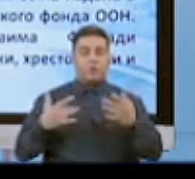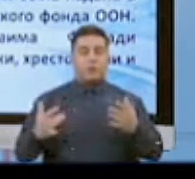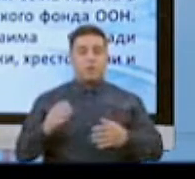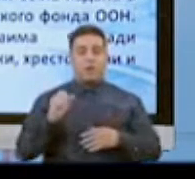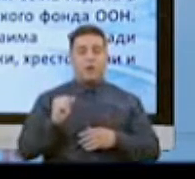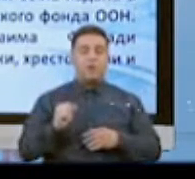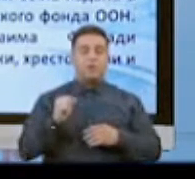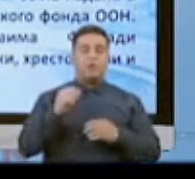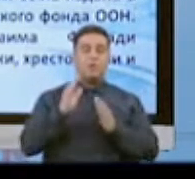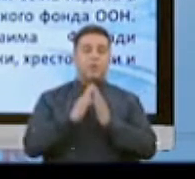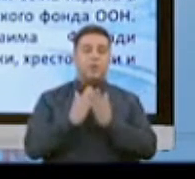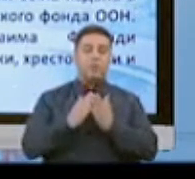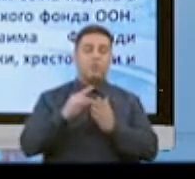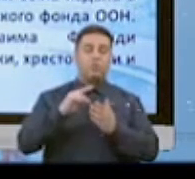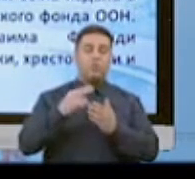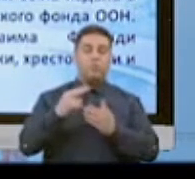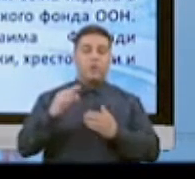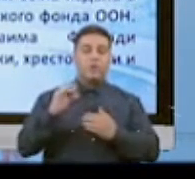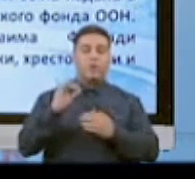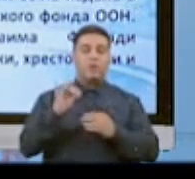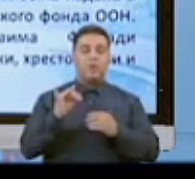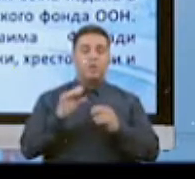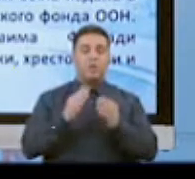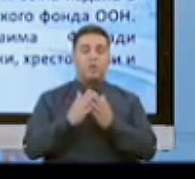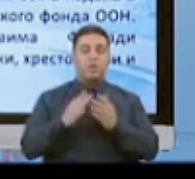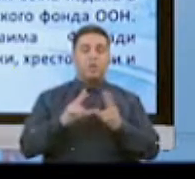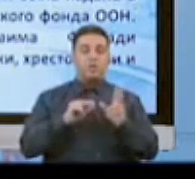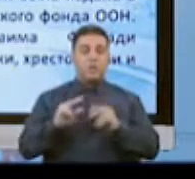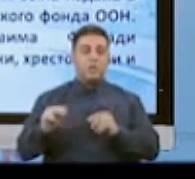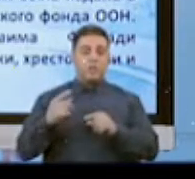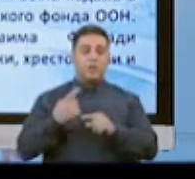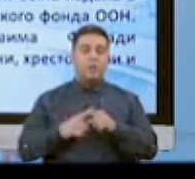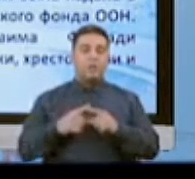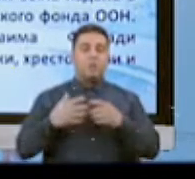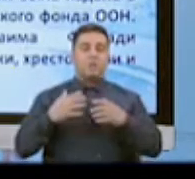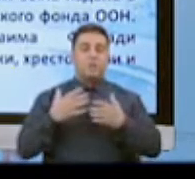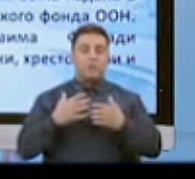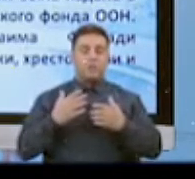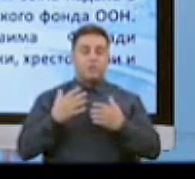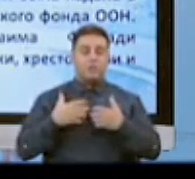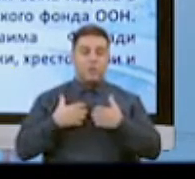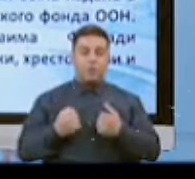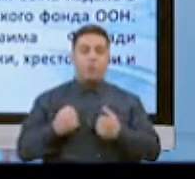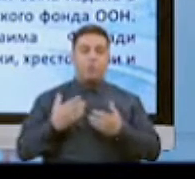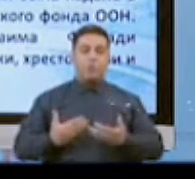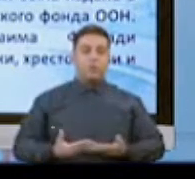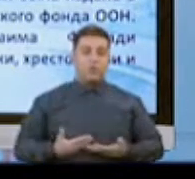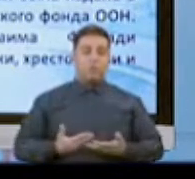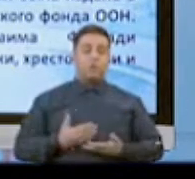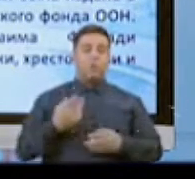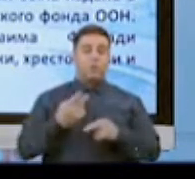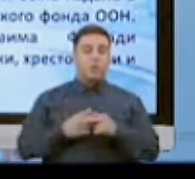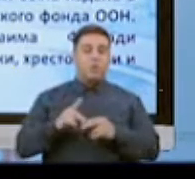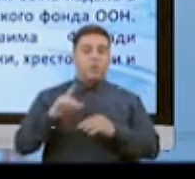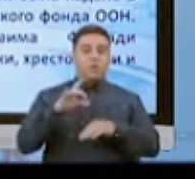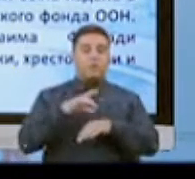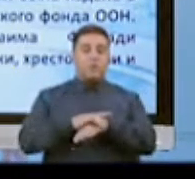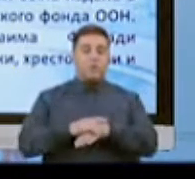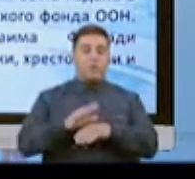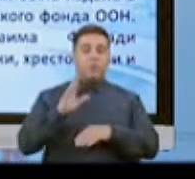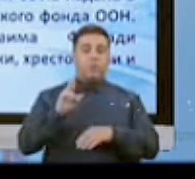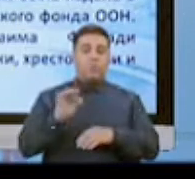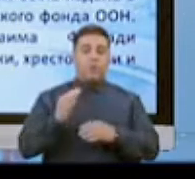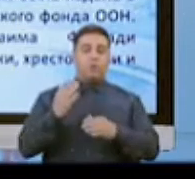книга «Ступеньки здоровья и счастья» – это своеобразная азбука здорового образа жизни, которая была издана в Ташкенте при